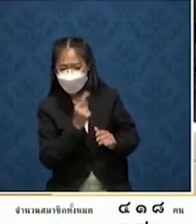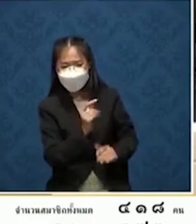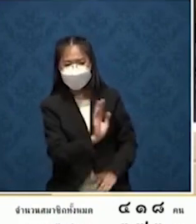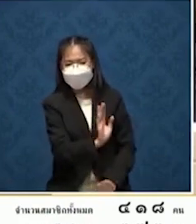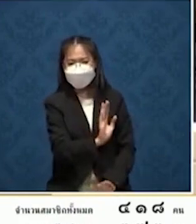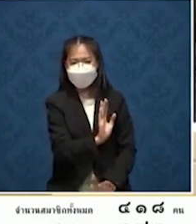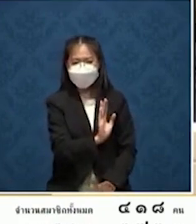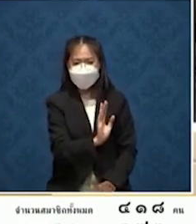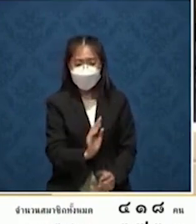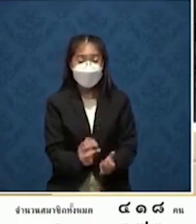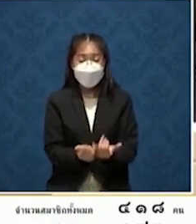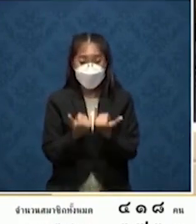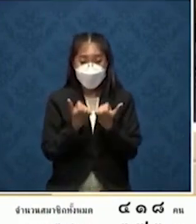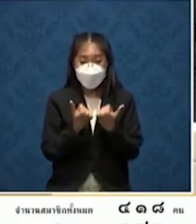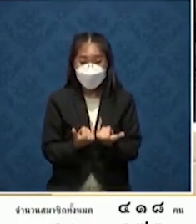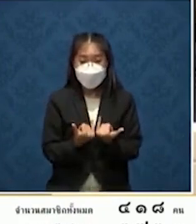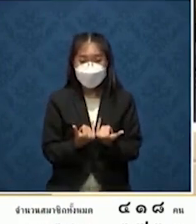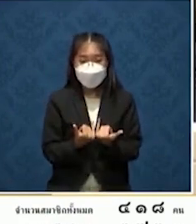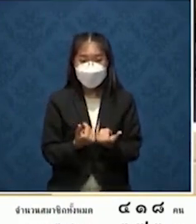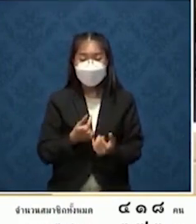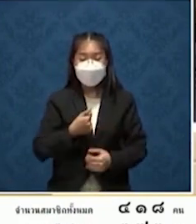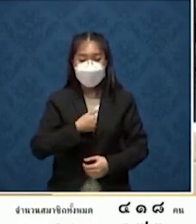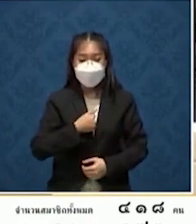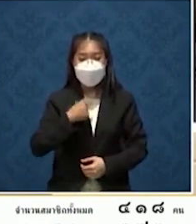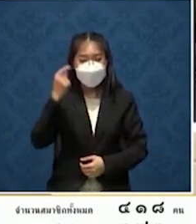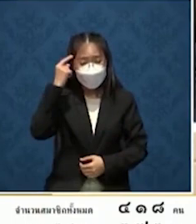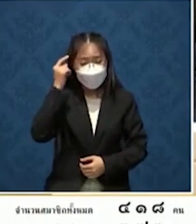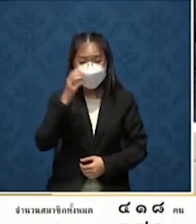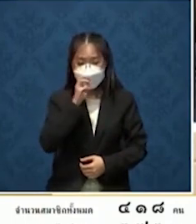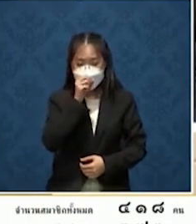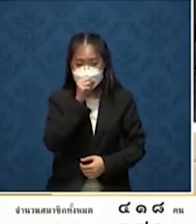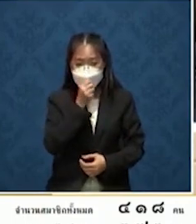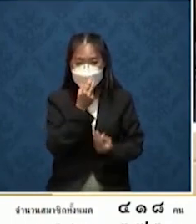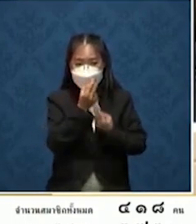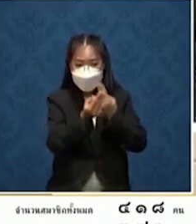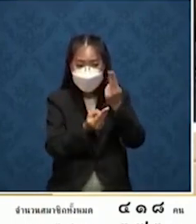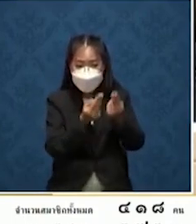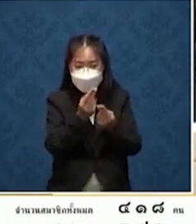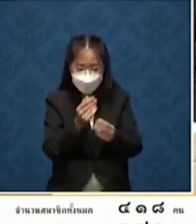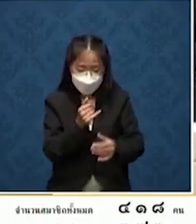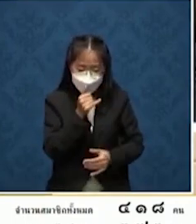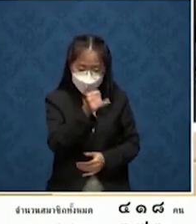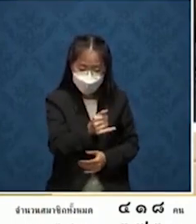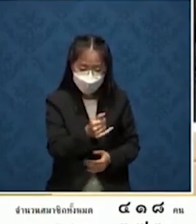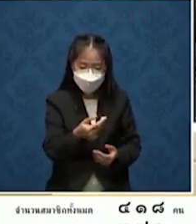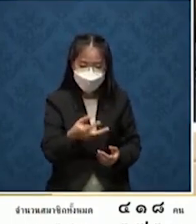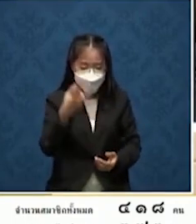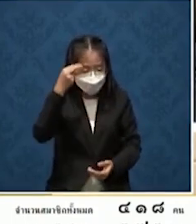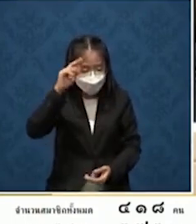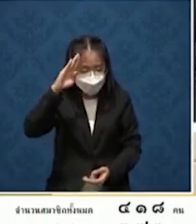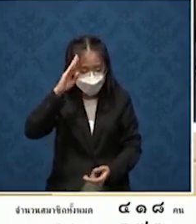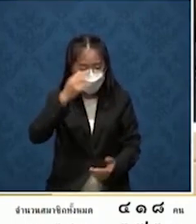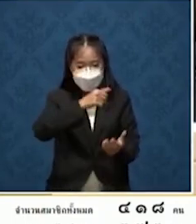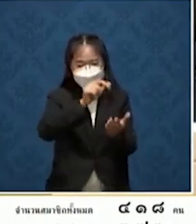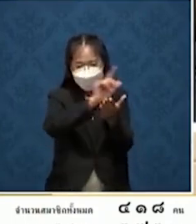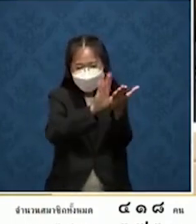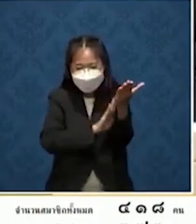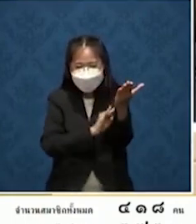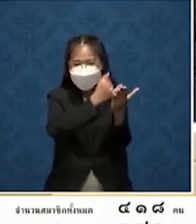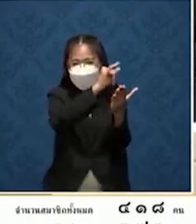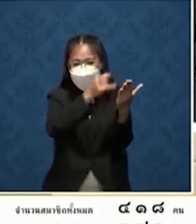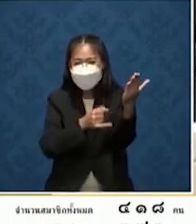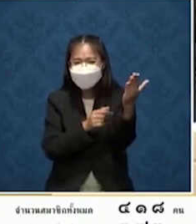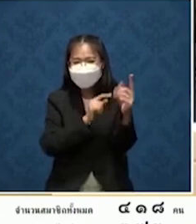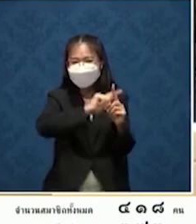วันนี้ผมเชื่อว่าผมได้มีโอกาสลงพื้นที่นะครับกับท่านนายกรัฐมนตรีเนี่ยหลายจังหวัดนะครับสิ่ง